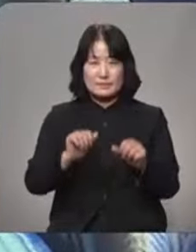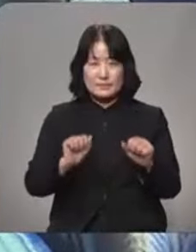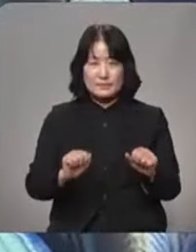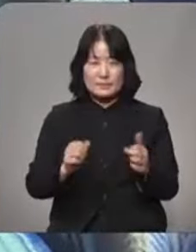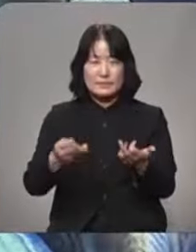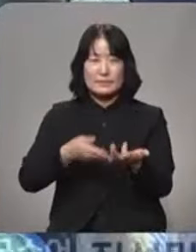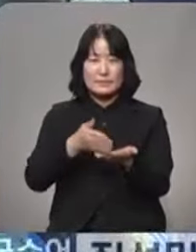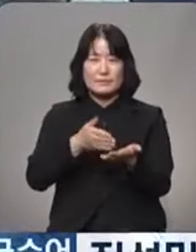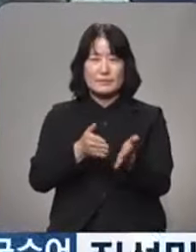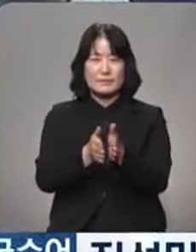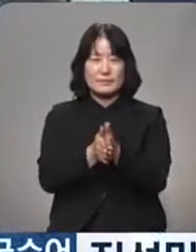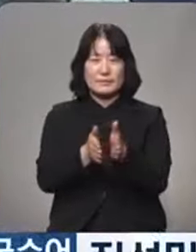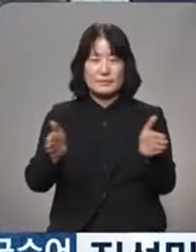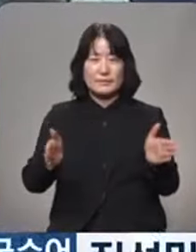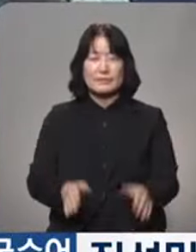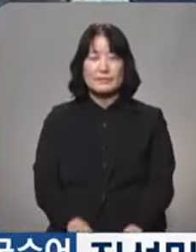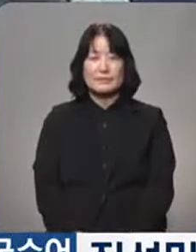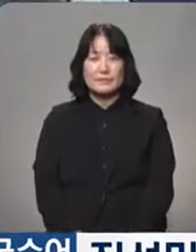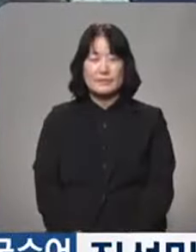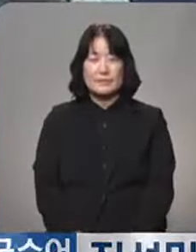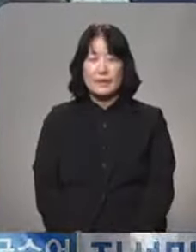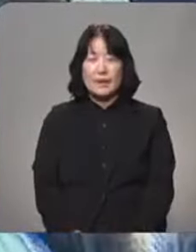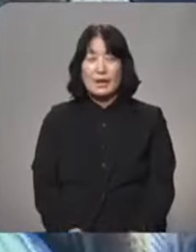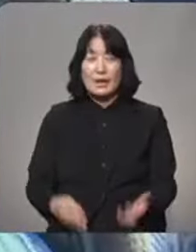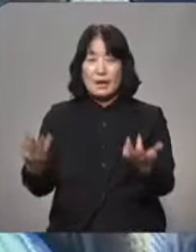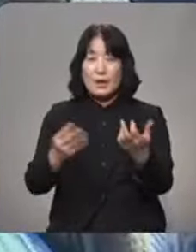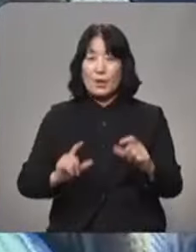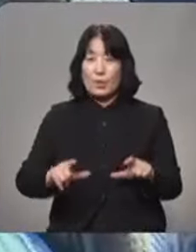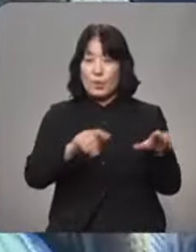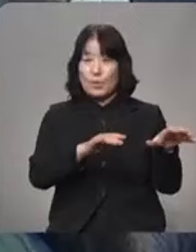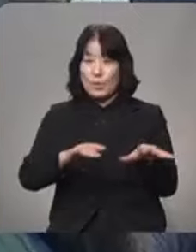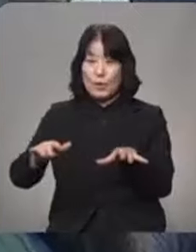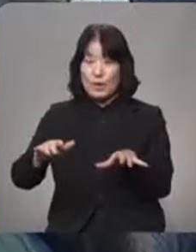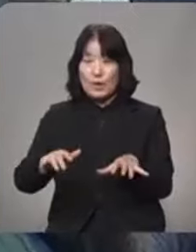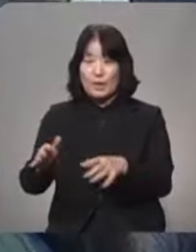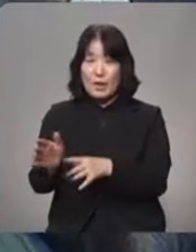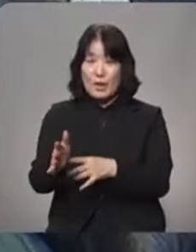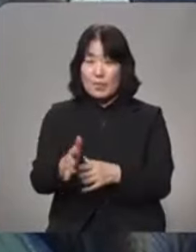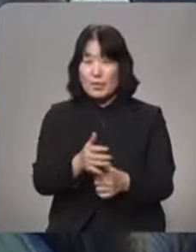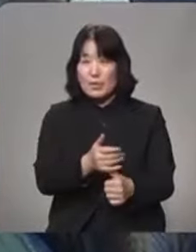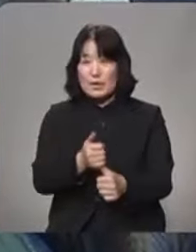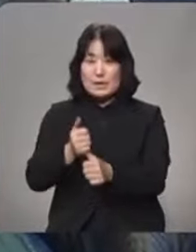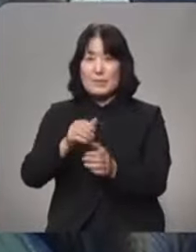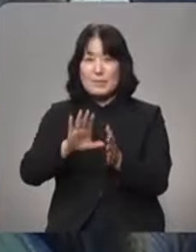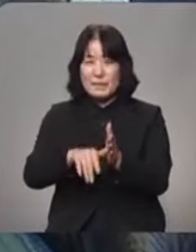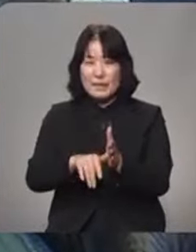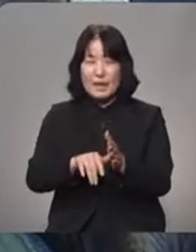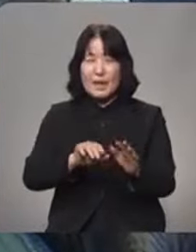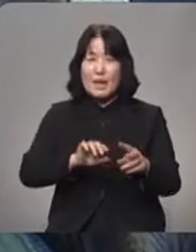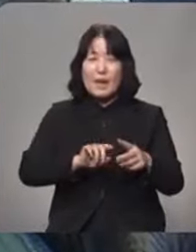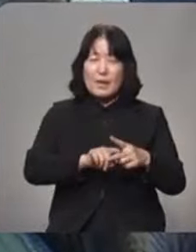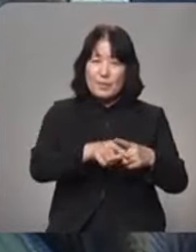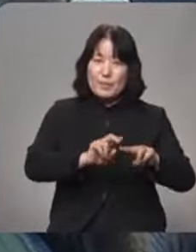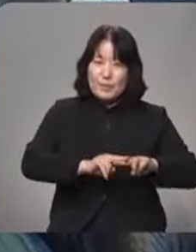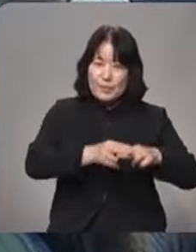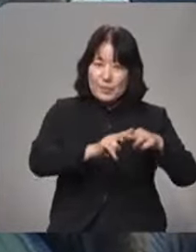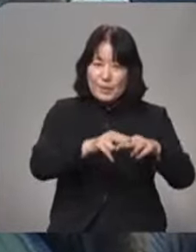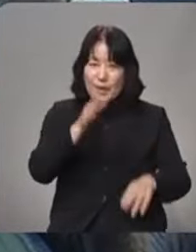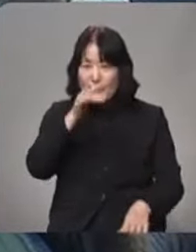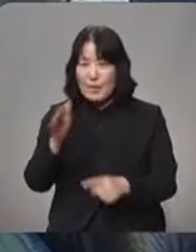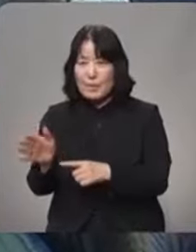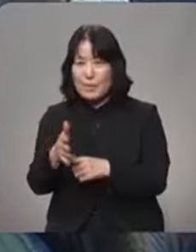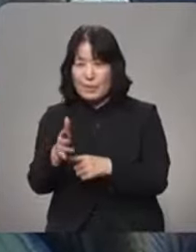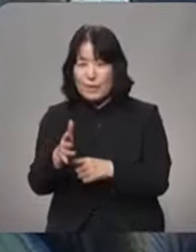안녕하십니까? 9시 강원 뉴스입니다. 강원 동해안의 겨울철 별미인 도루묵과 양미리가 제철을 맞았습니다. 오늘부터